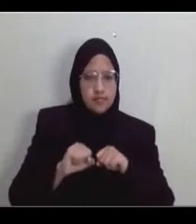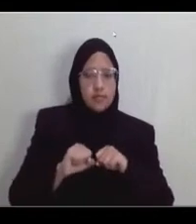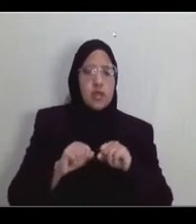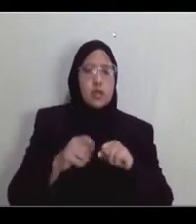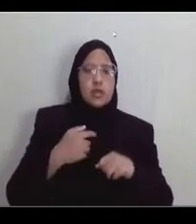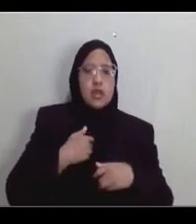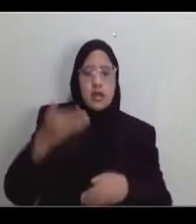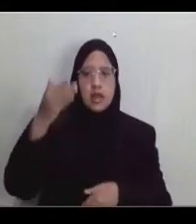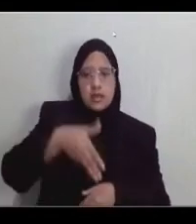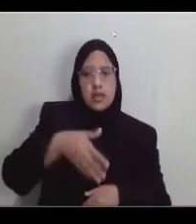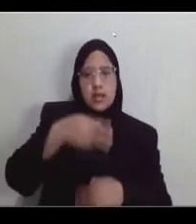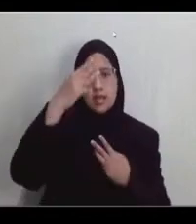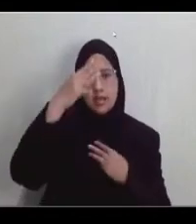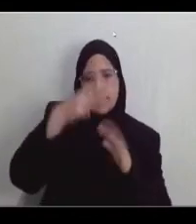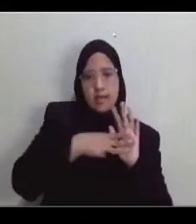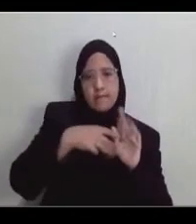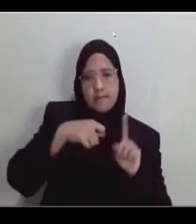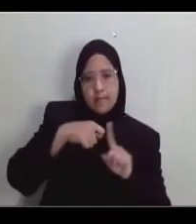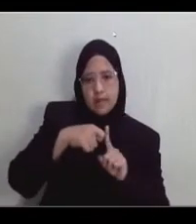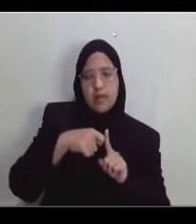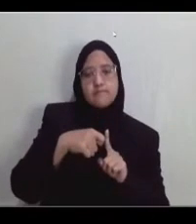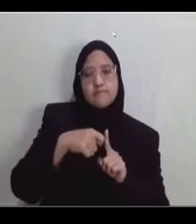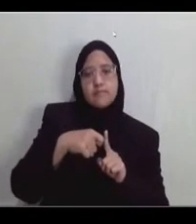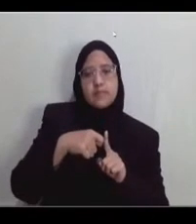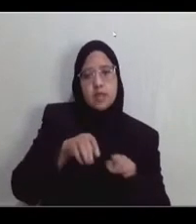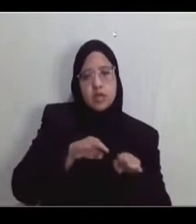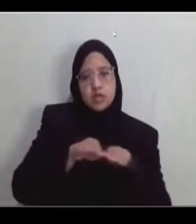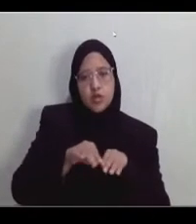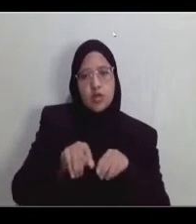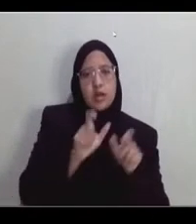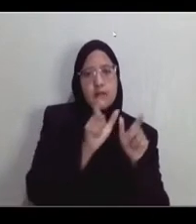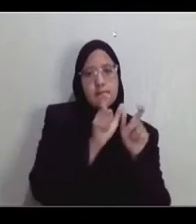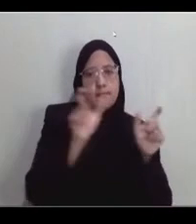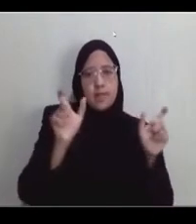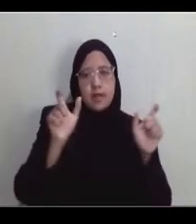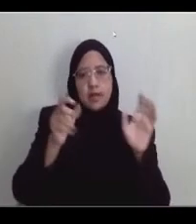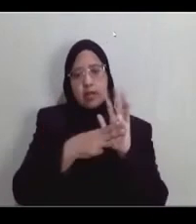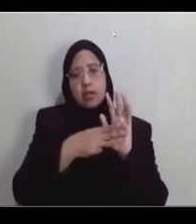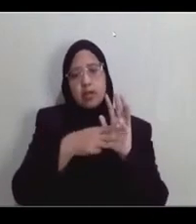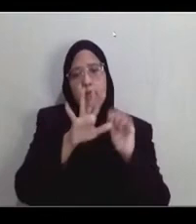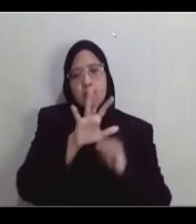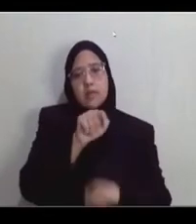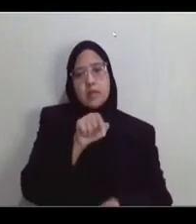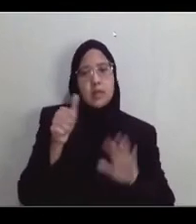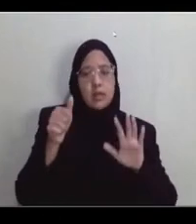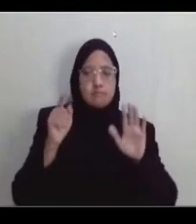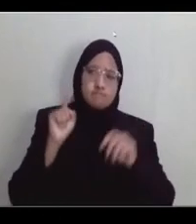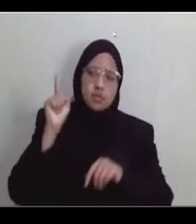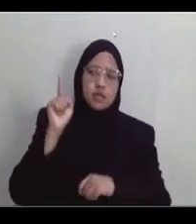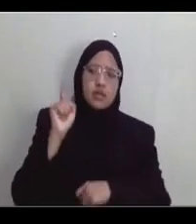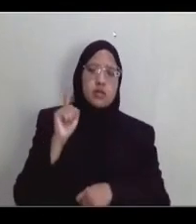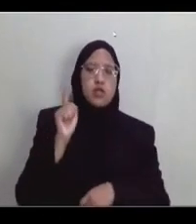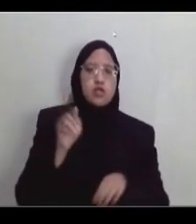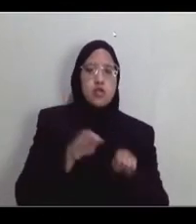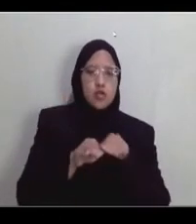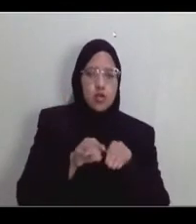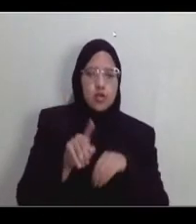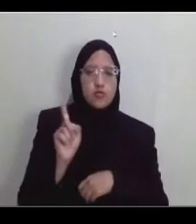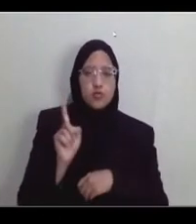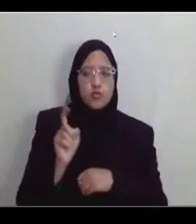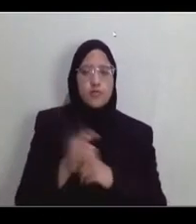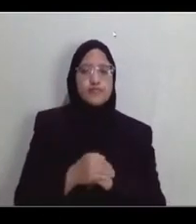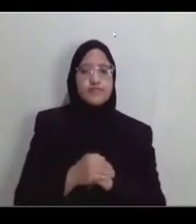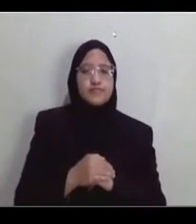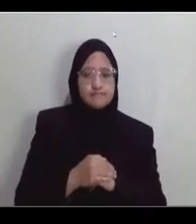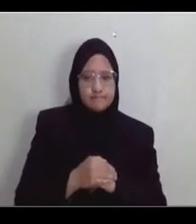dalam konteks itu sebagaimana diuraikan pada paragraf 5.6 di atas selanjutnya majelis kehormatan akan mempertimbangkan